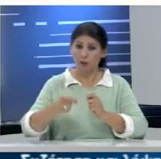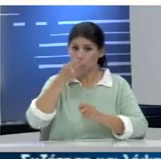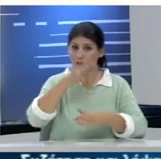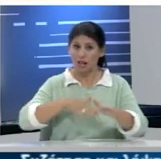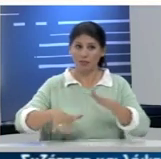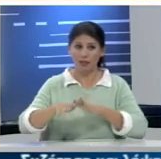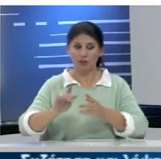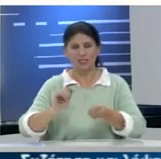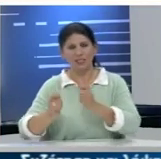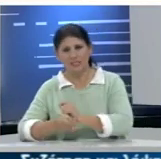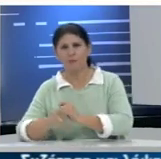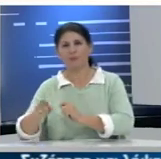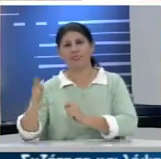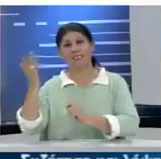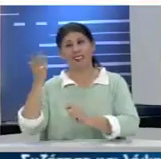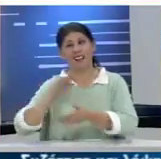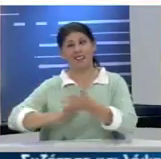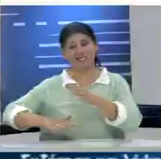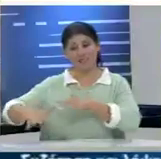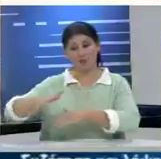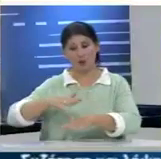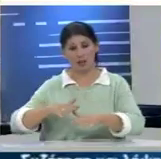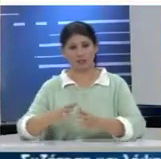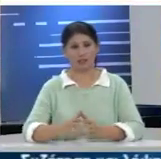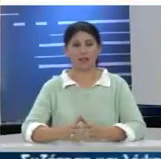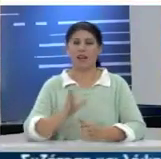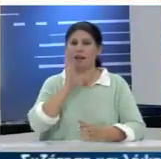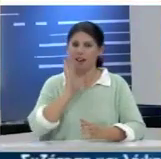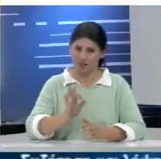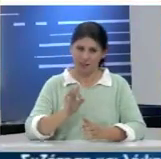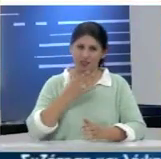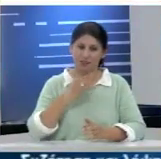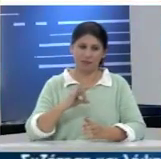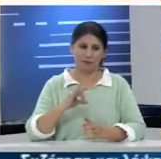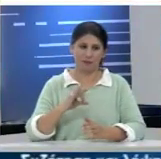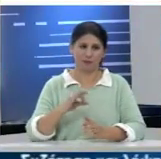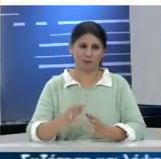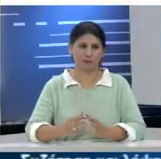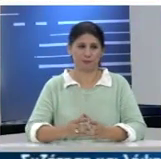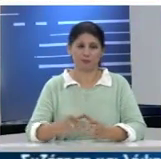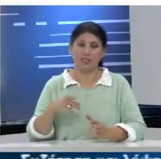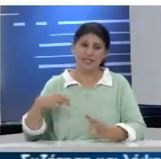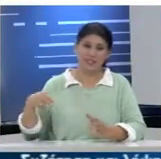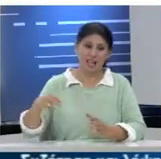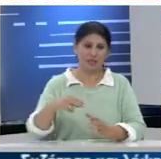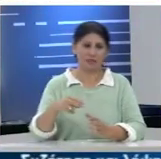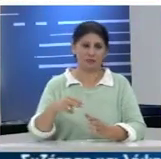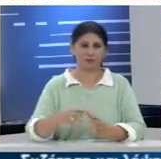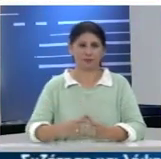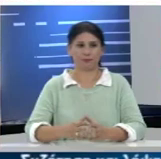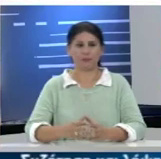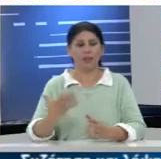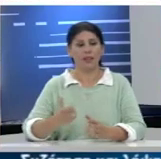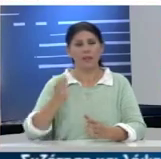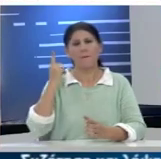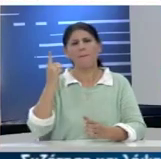σκάνδαλο σε ένα σκάνδαλο περί δήθεν σκευωρίας. Η αλήθεια λοιπόν, συνάδελφοι και συναδέλφισσες, είναι